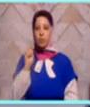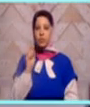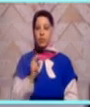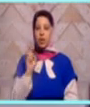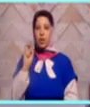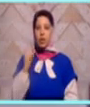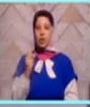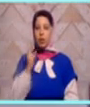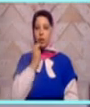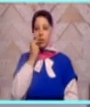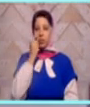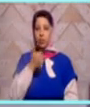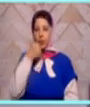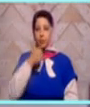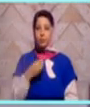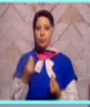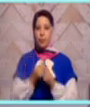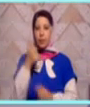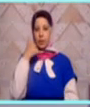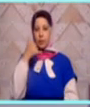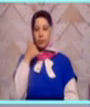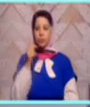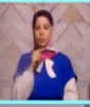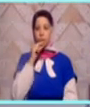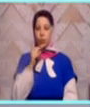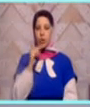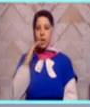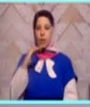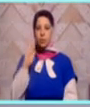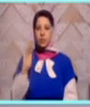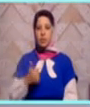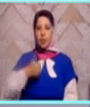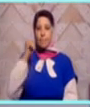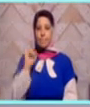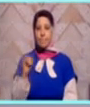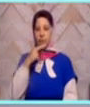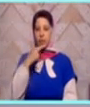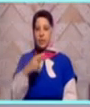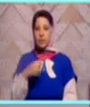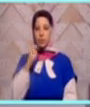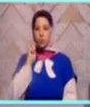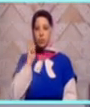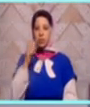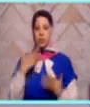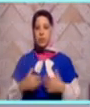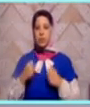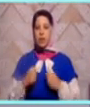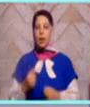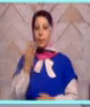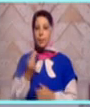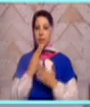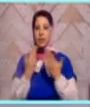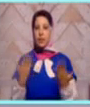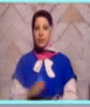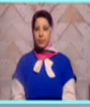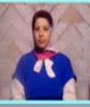مع الهاتف الآن الدكتور حسام عبد الغفار المتحدث الرسمي لوزارة الصحة. مساء الخير يا دكتور. مساء النور يا أستاذة